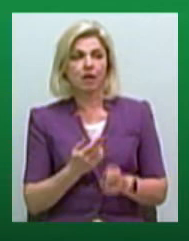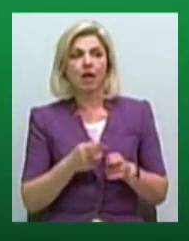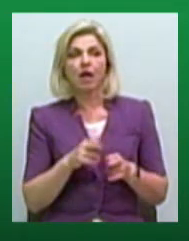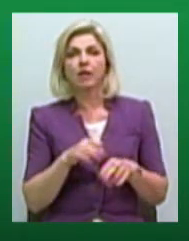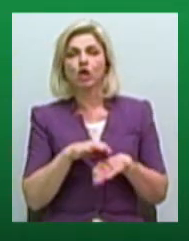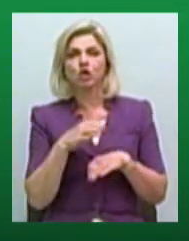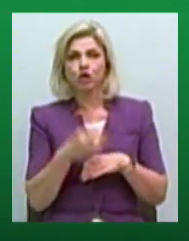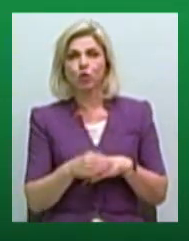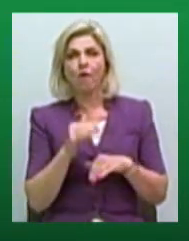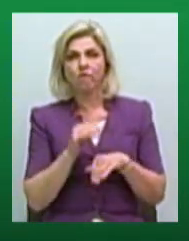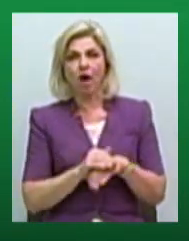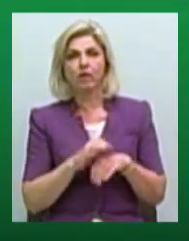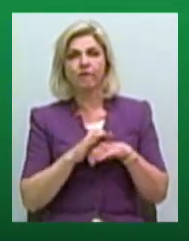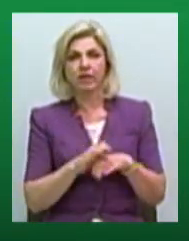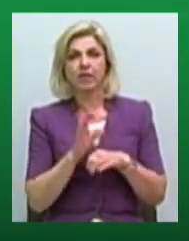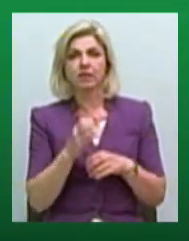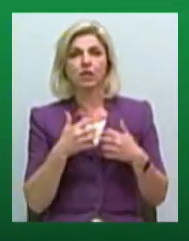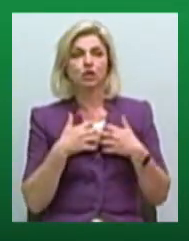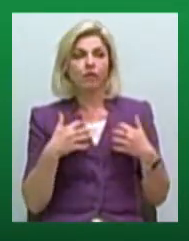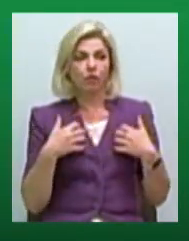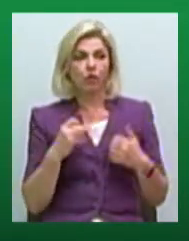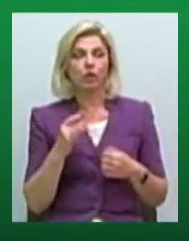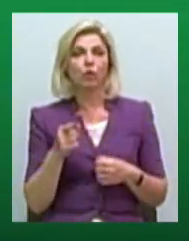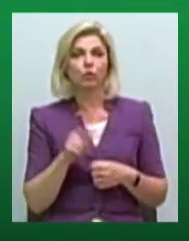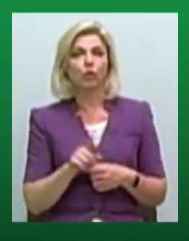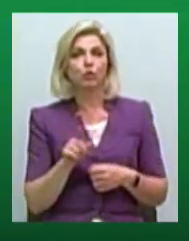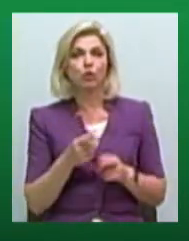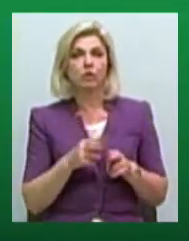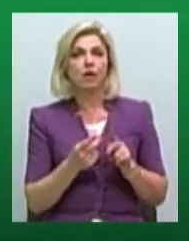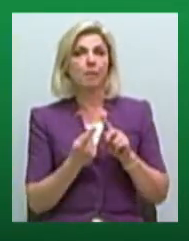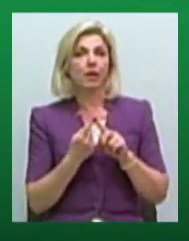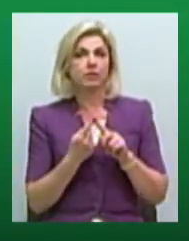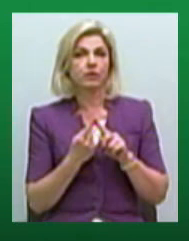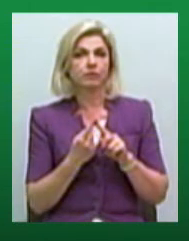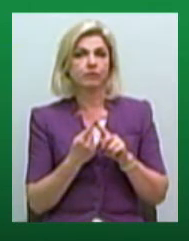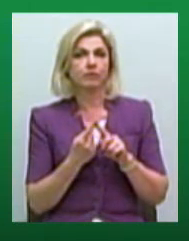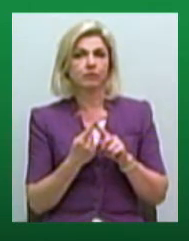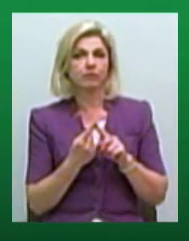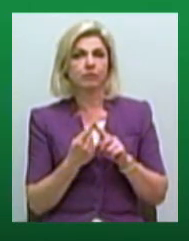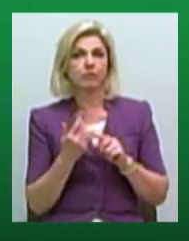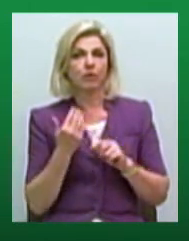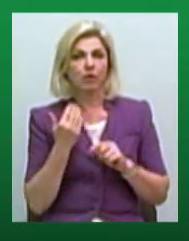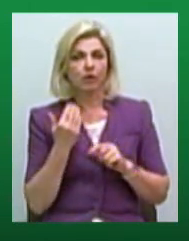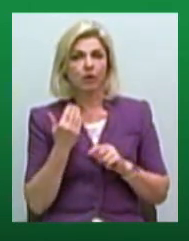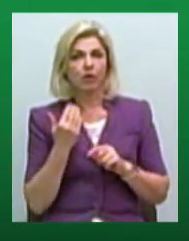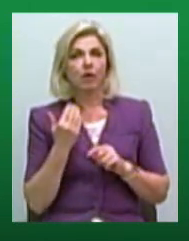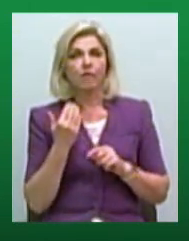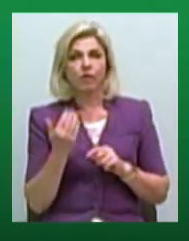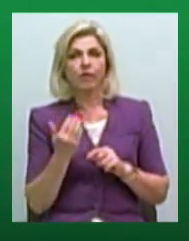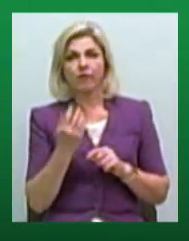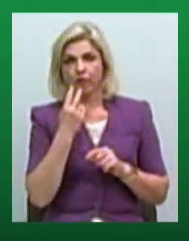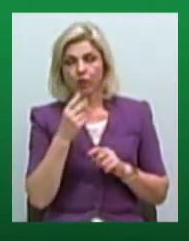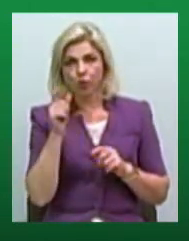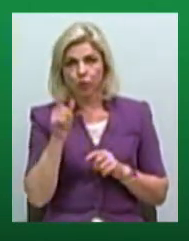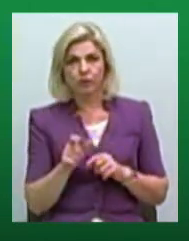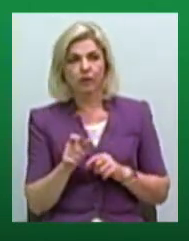факту поводження з твариною, а і того, що це, по-перше, міг бачити соціум, тобто людина